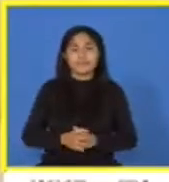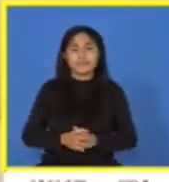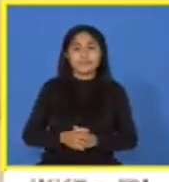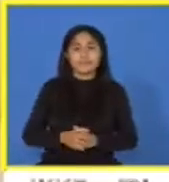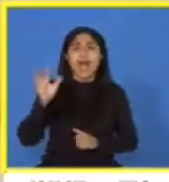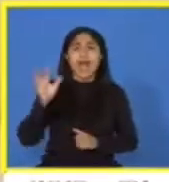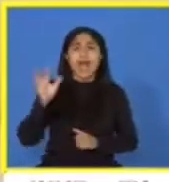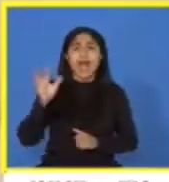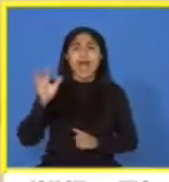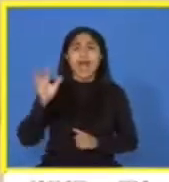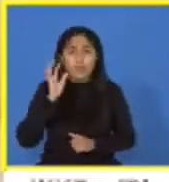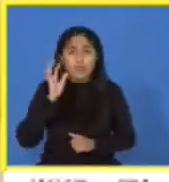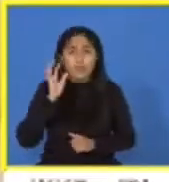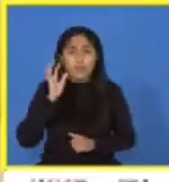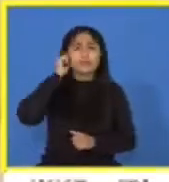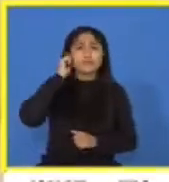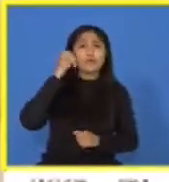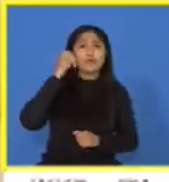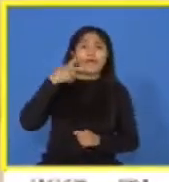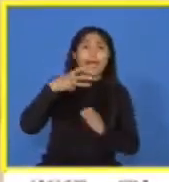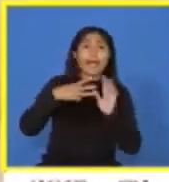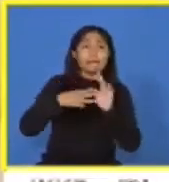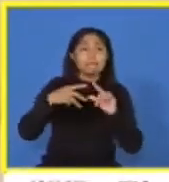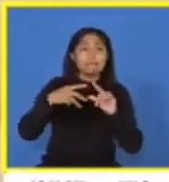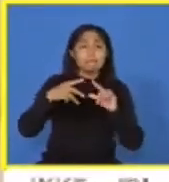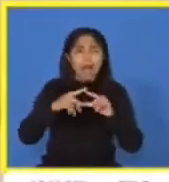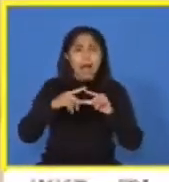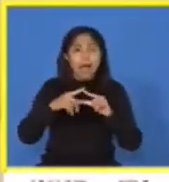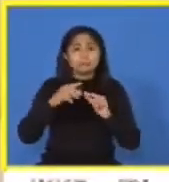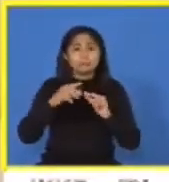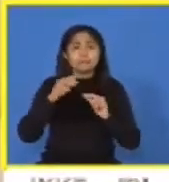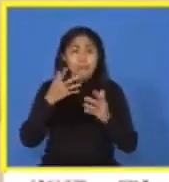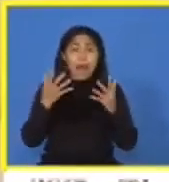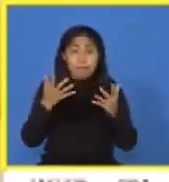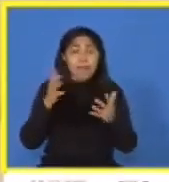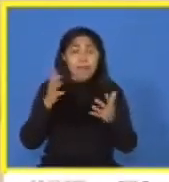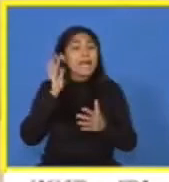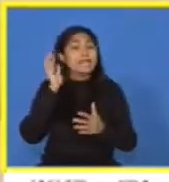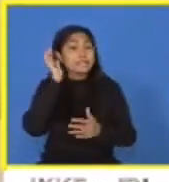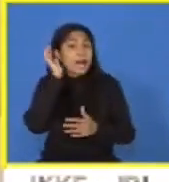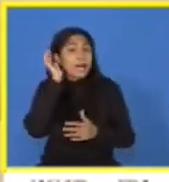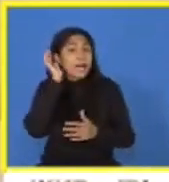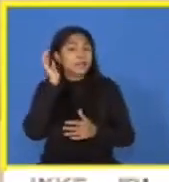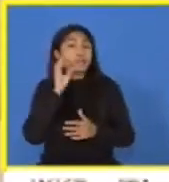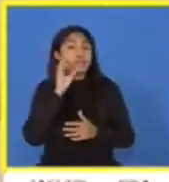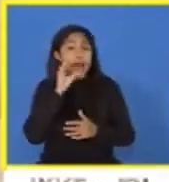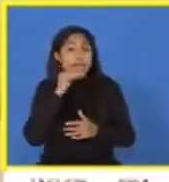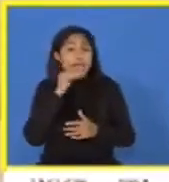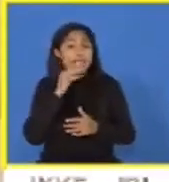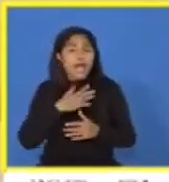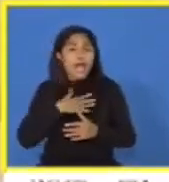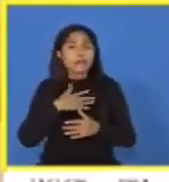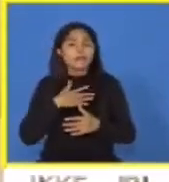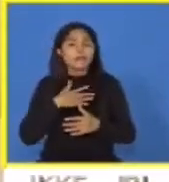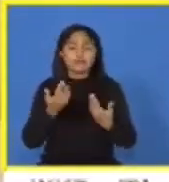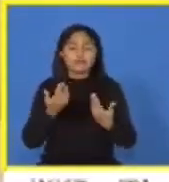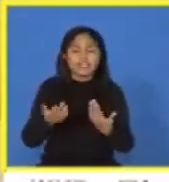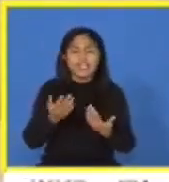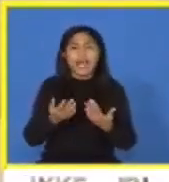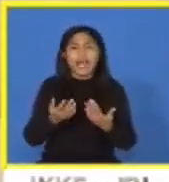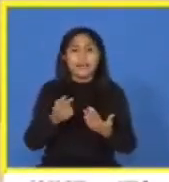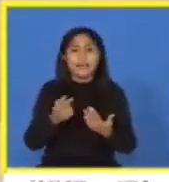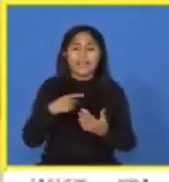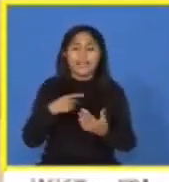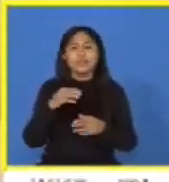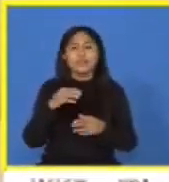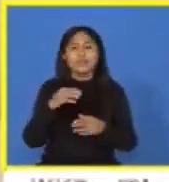Halo Ibu Emma, apakah mendengarkan suara saya Ibu Emma? Halo. Ya, sambil kita akan terus menghubungi